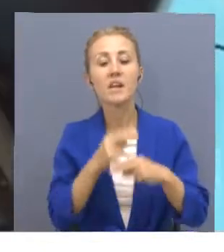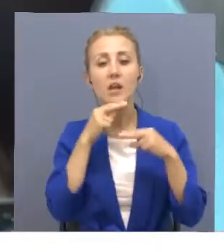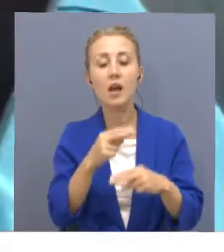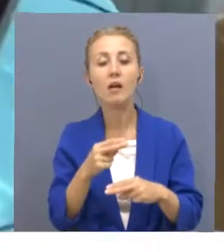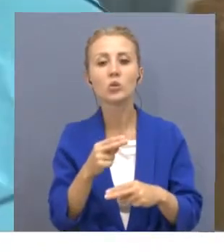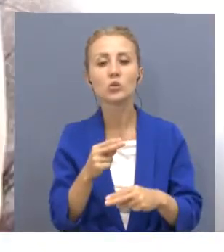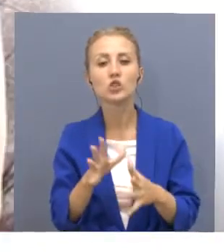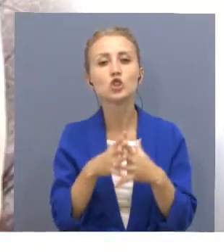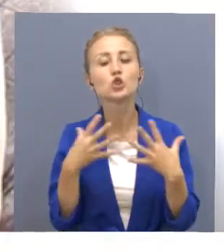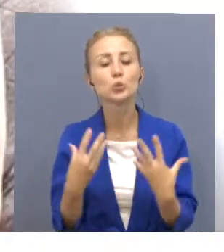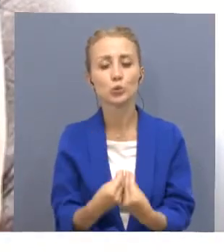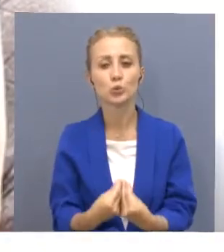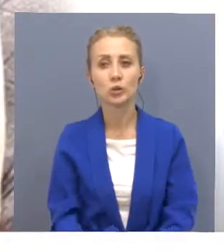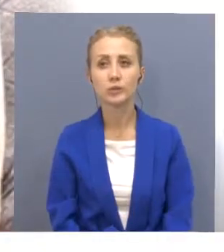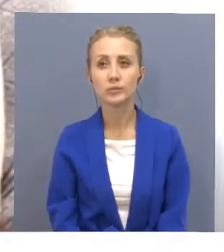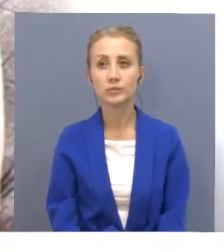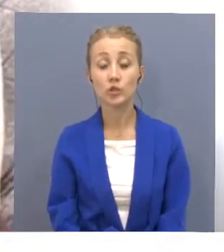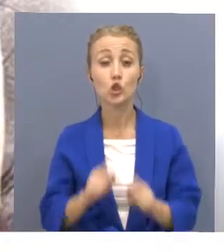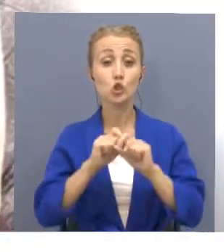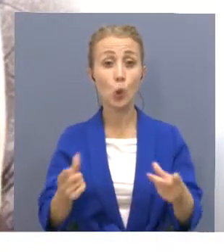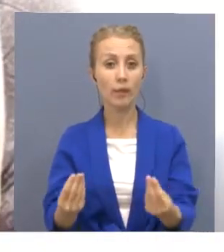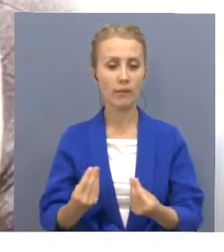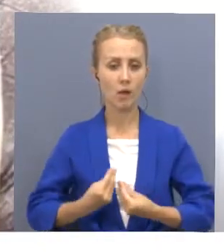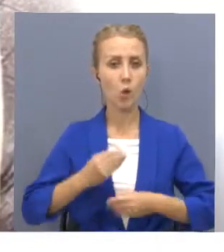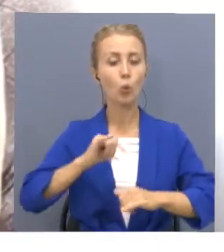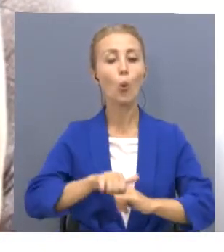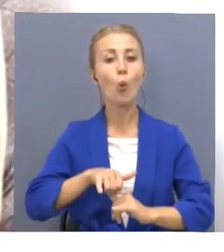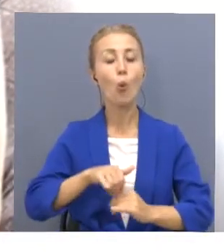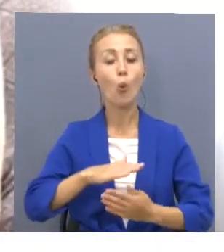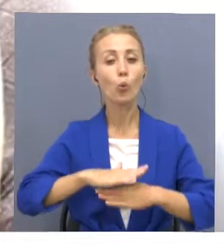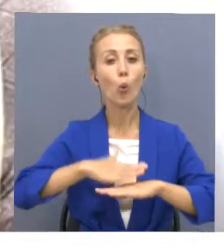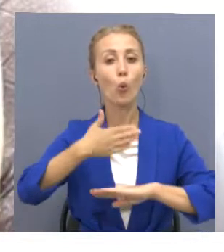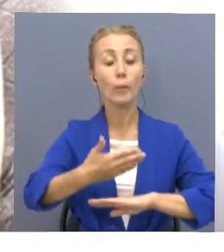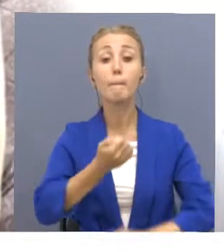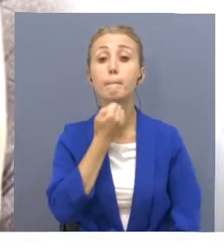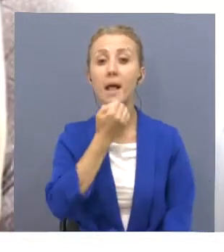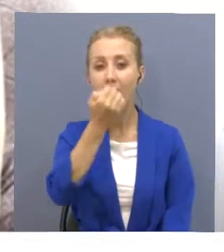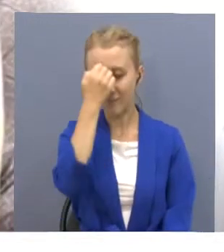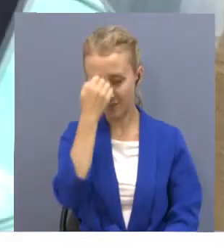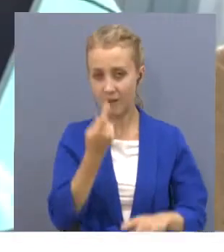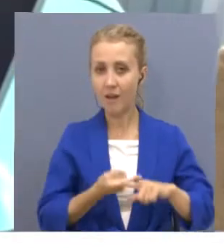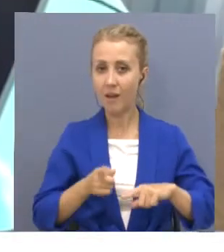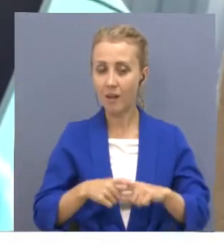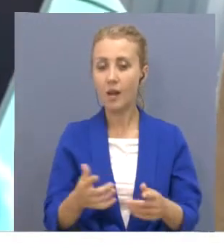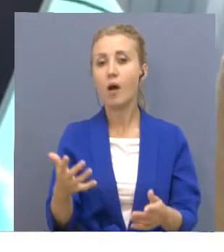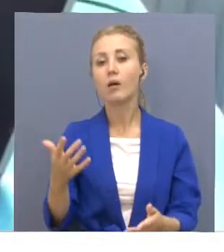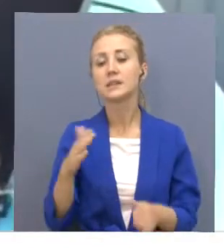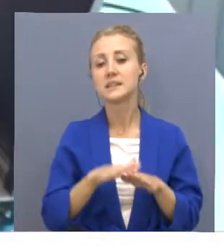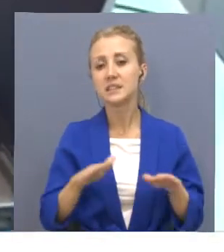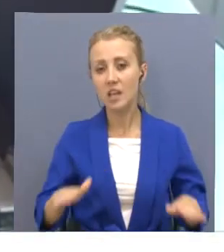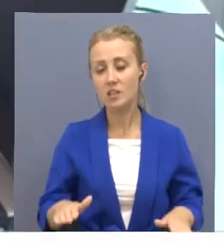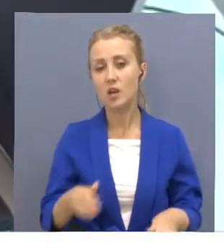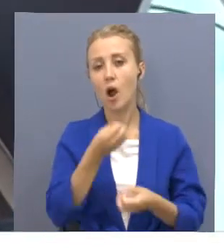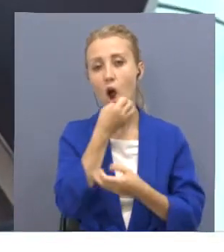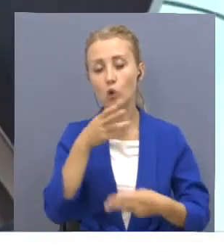малообеспеченную семью. Школа нам выдала ноутбук. Благодаря этому дети успешно закончили учебный год. В